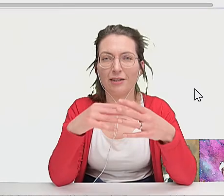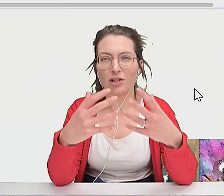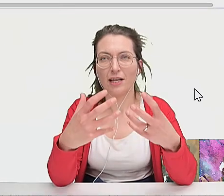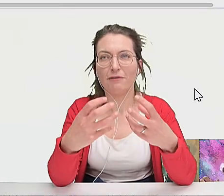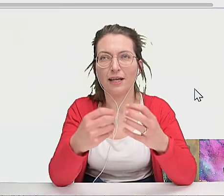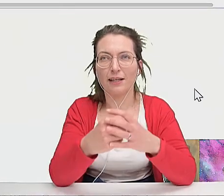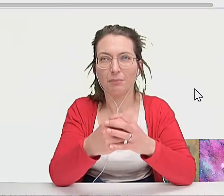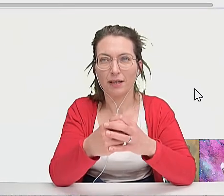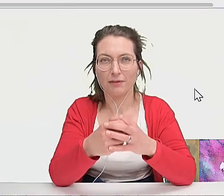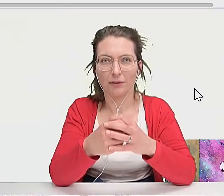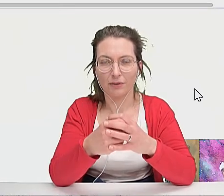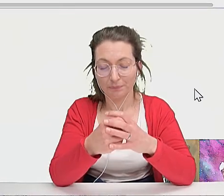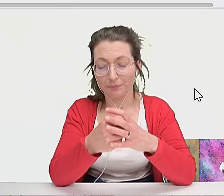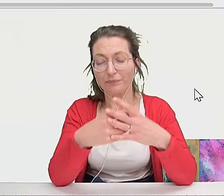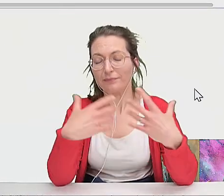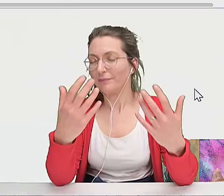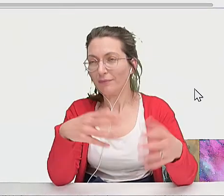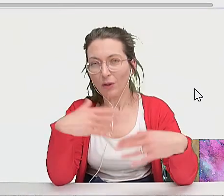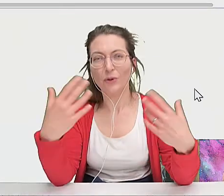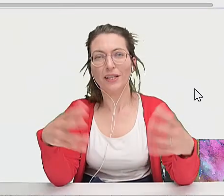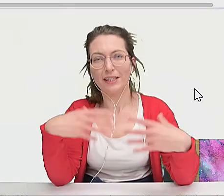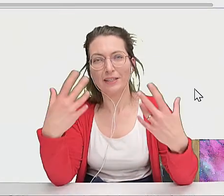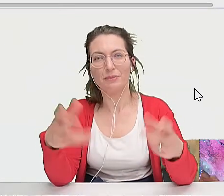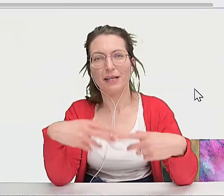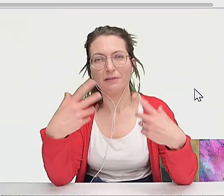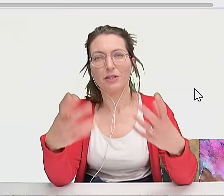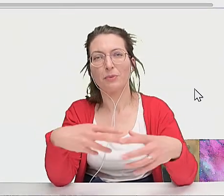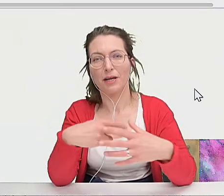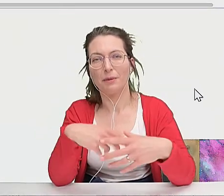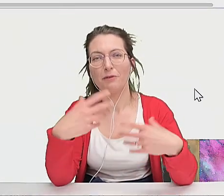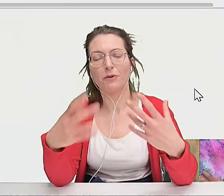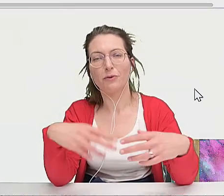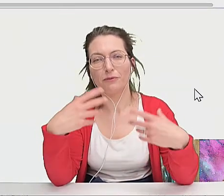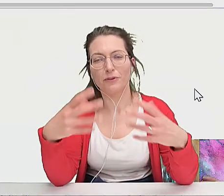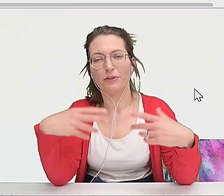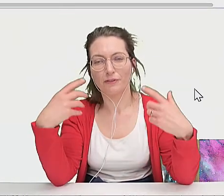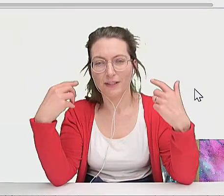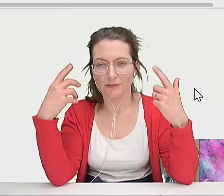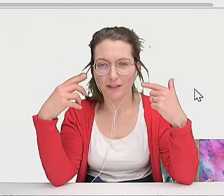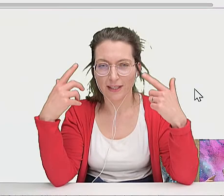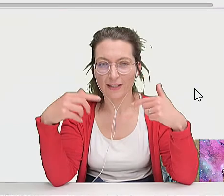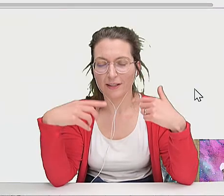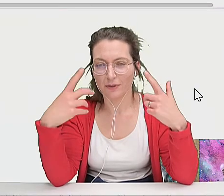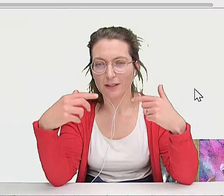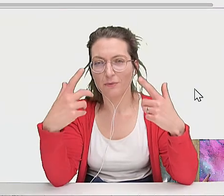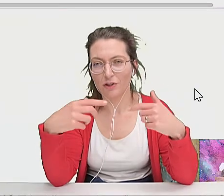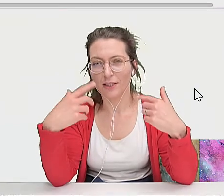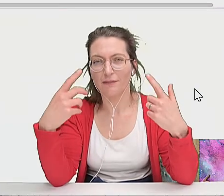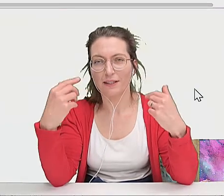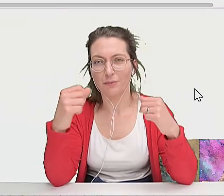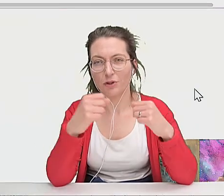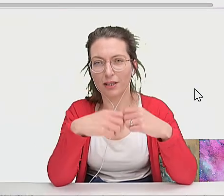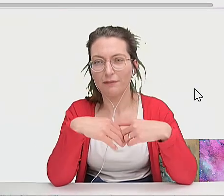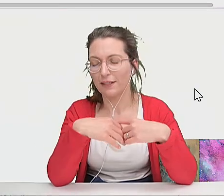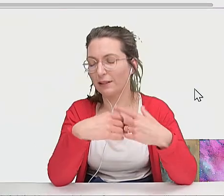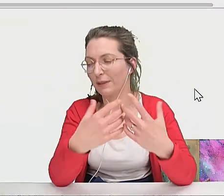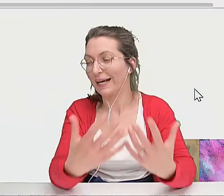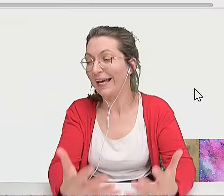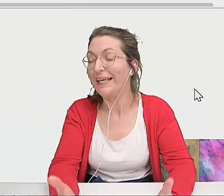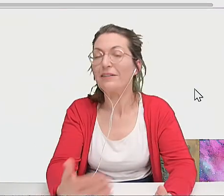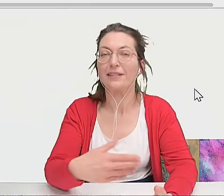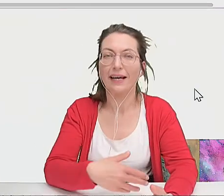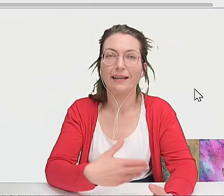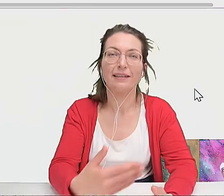in eine Schleife reingepackt wird. Und dann jedes Mal, wenn das Programm aufgerufen wird, quasi wieder nachdenkt, okay, ich muss schneller werden.